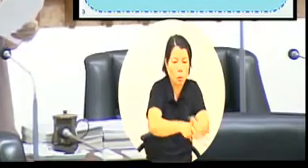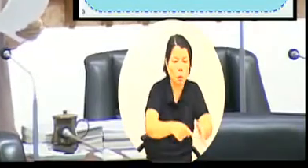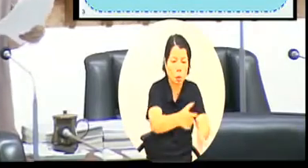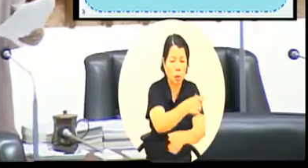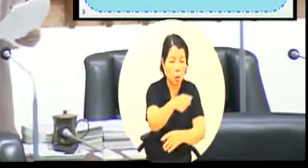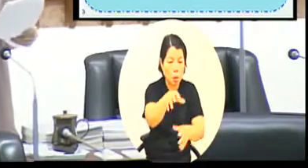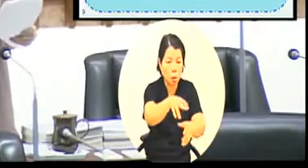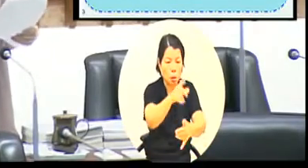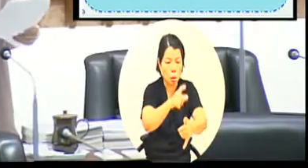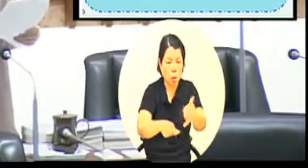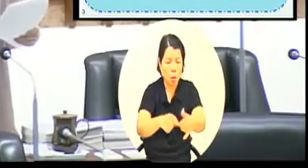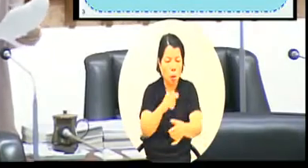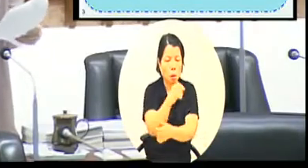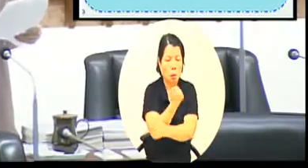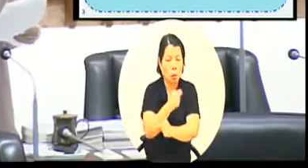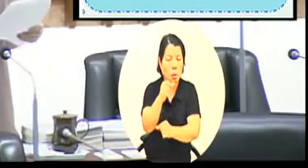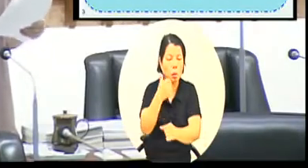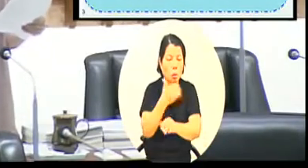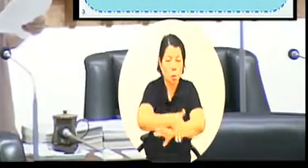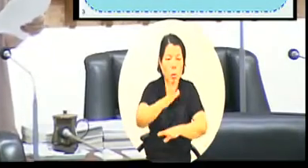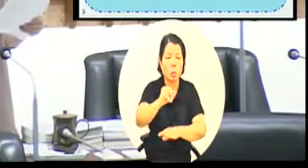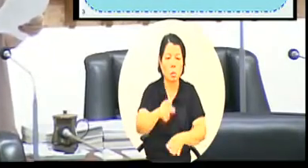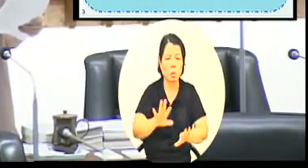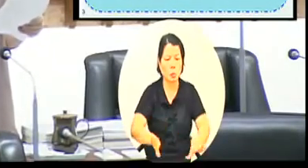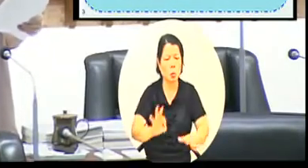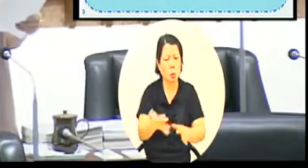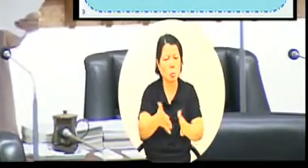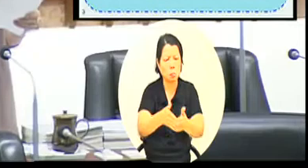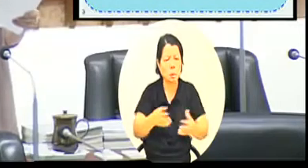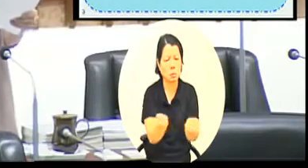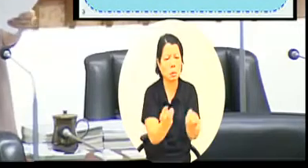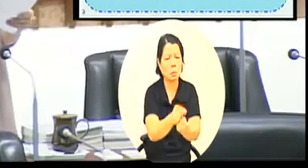题，不然怎么会造成这样子的落差呢？请李局长回答。